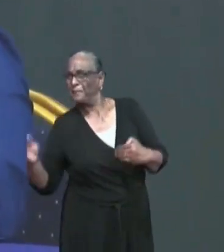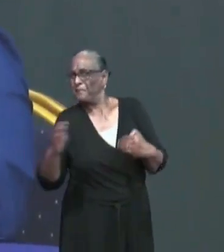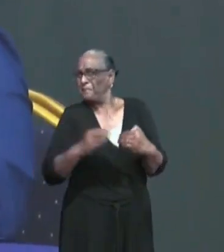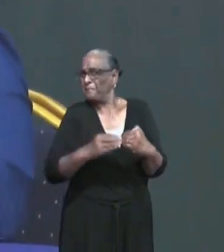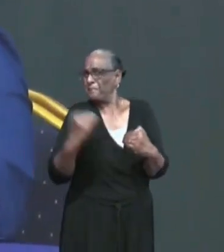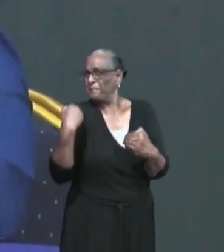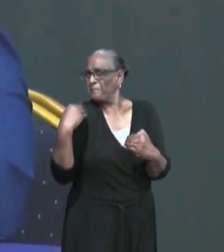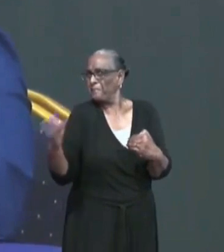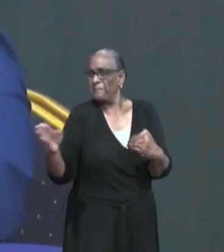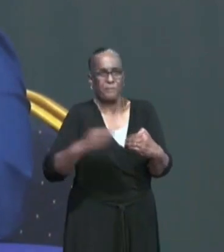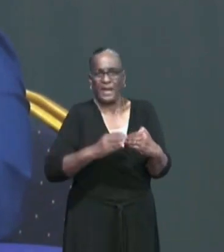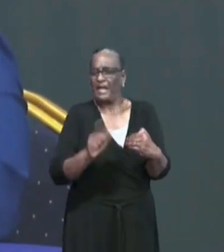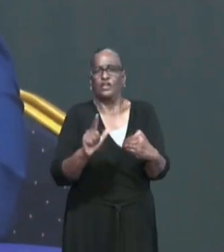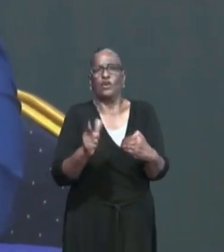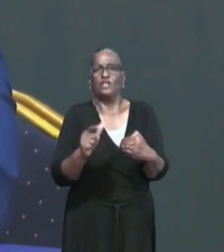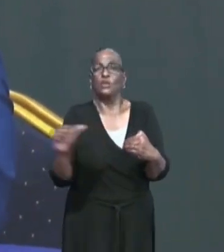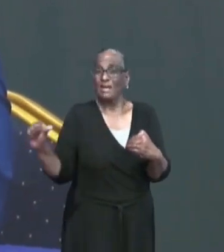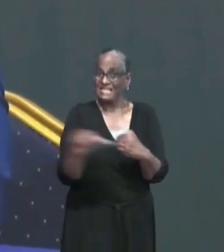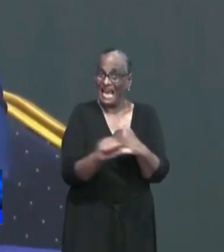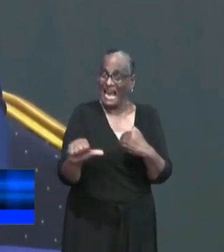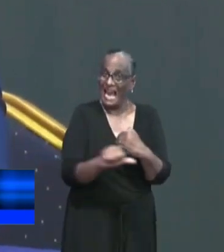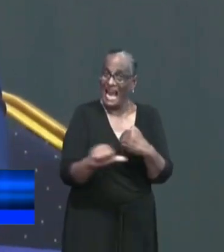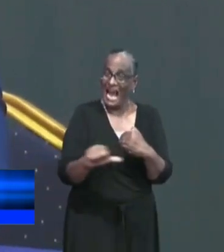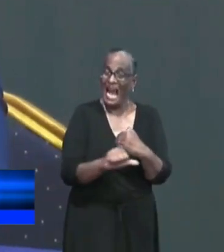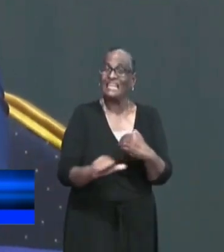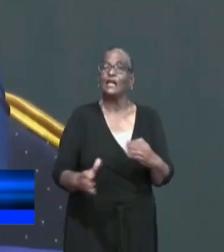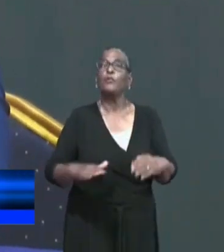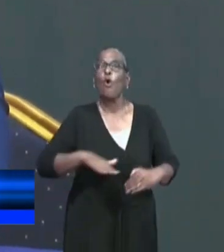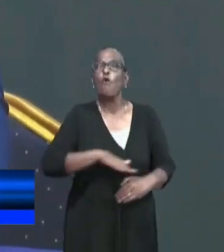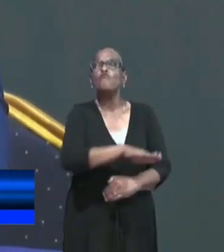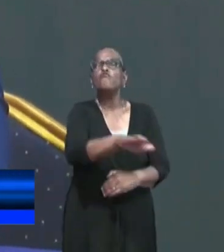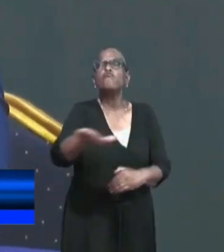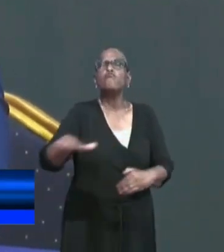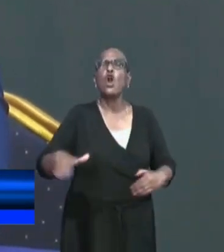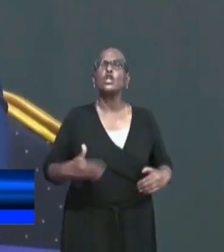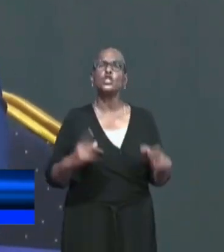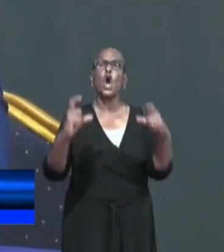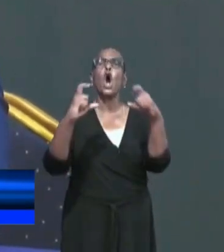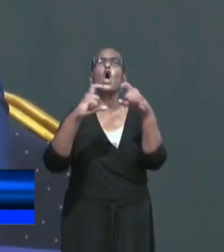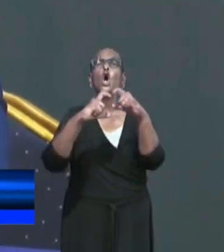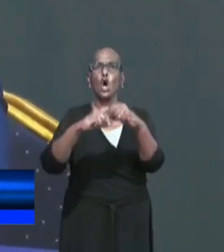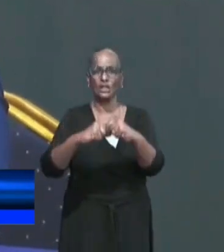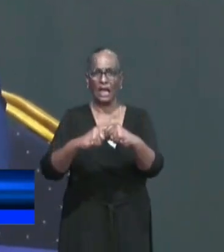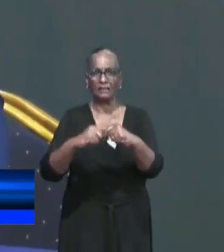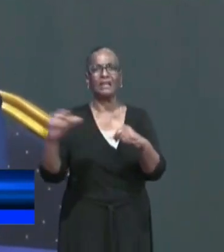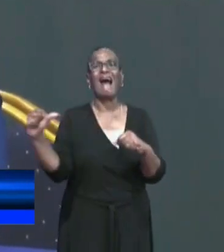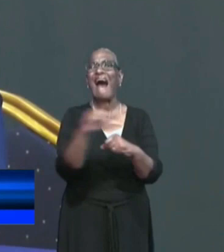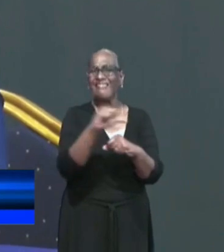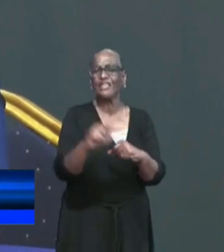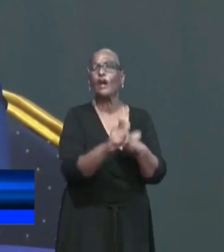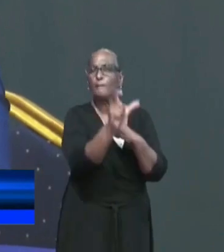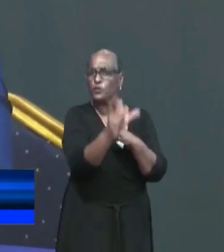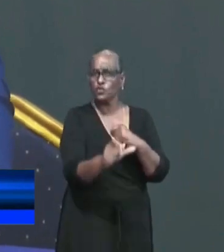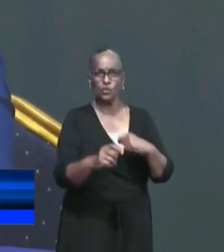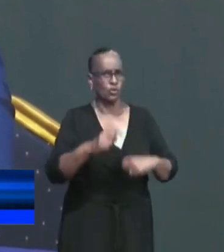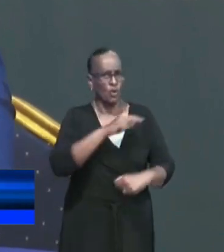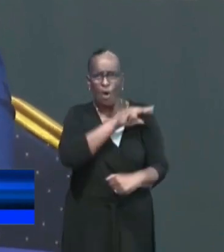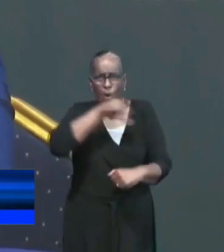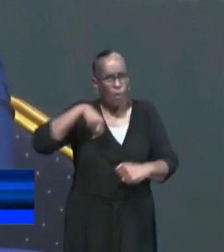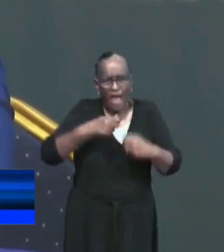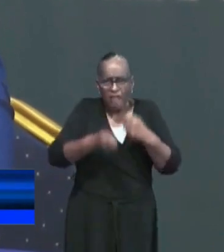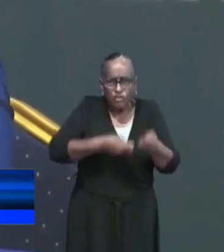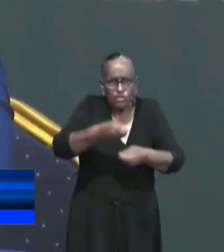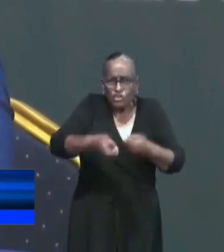of is van naar de overheid dat was bureau volks contacten wij kunnen er bijvoorbeeld niet was niet voor zorgen als het